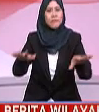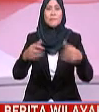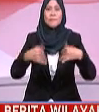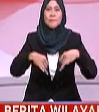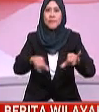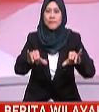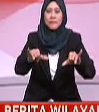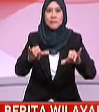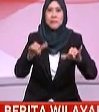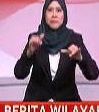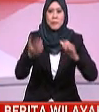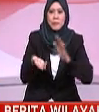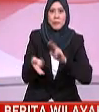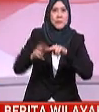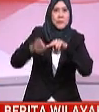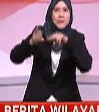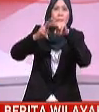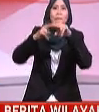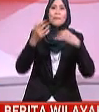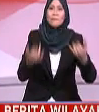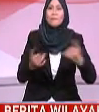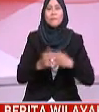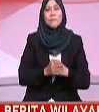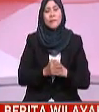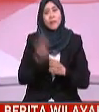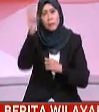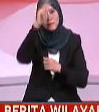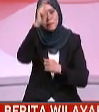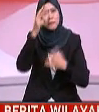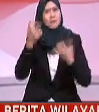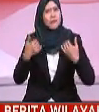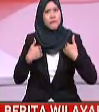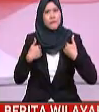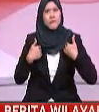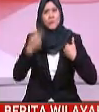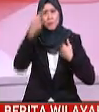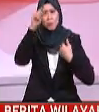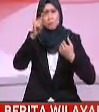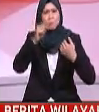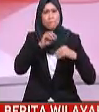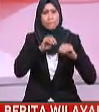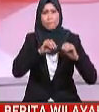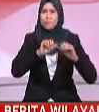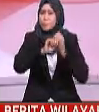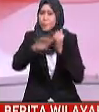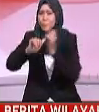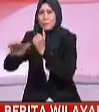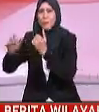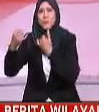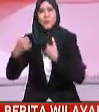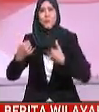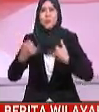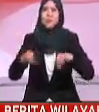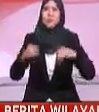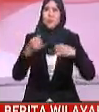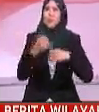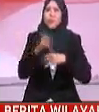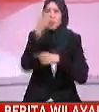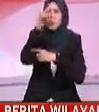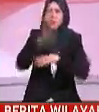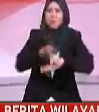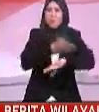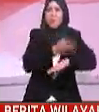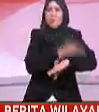pada tahap membimbangkan. Kerajaan katanya telah menggerakkan langkah-langkah pemerkasaan komuniti termasuk memperkenalkan program